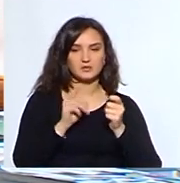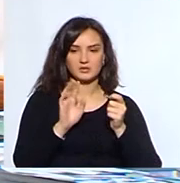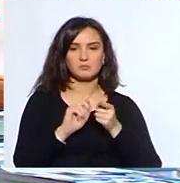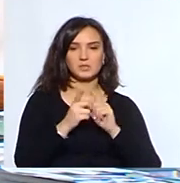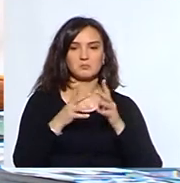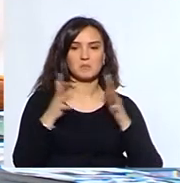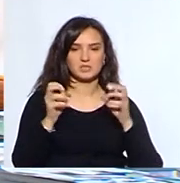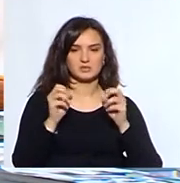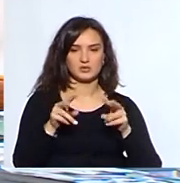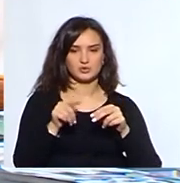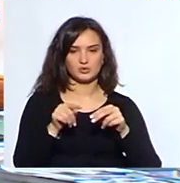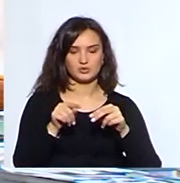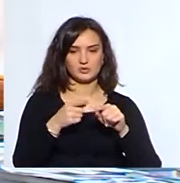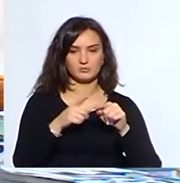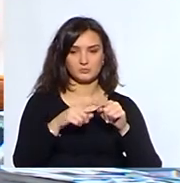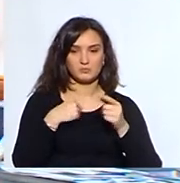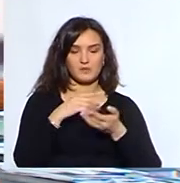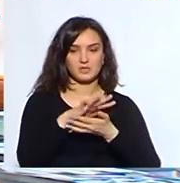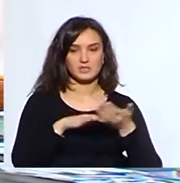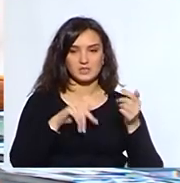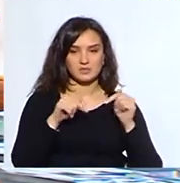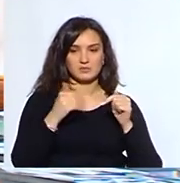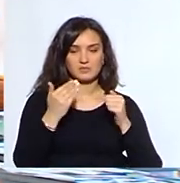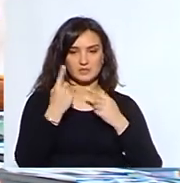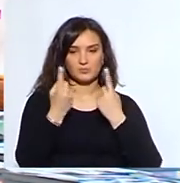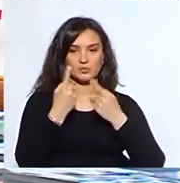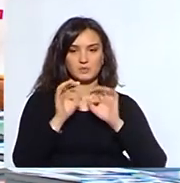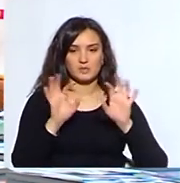მომტანი. Მე ამ საკითხებზე გავაგრძელებ, რა თქმა უნდა, თქვენს ინფორმირებას ყოველდღიურად.